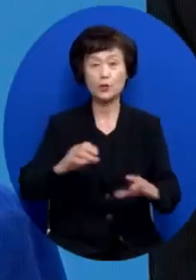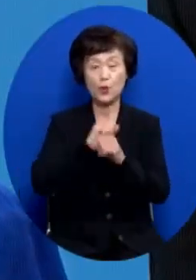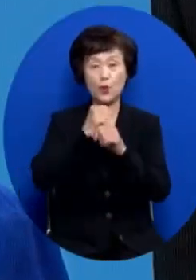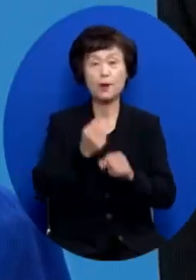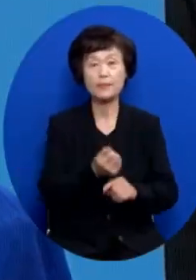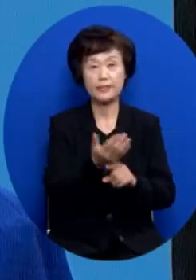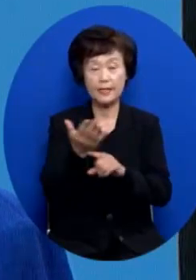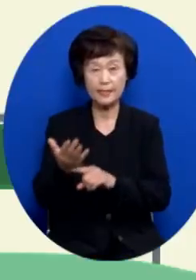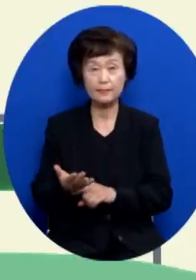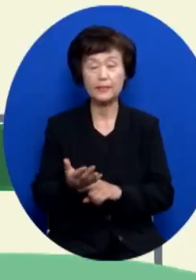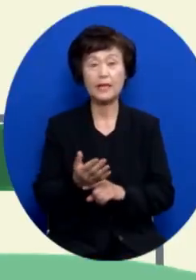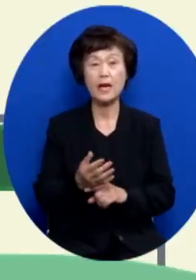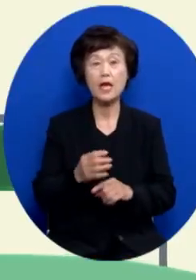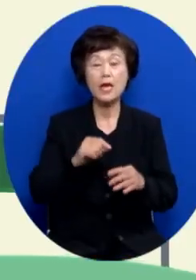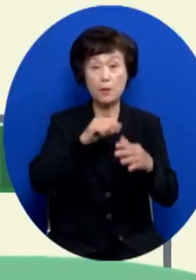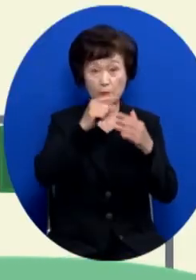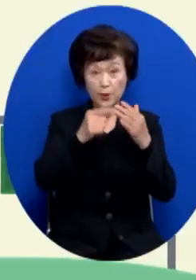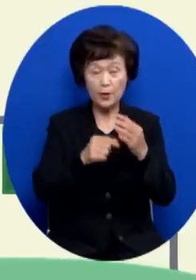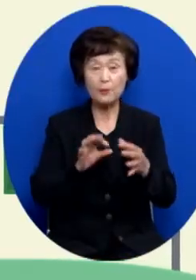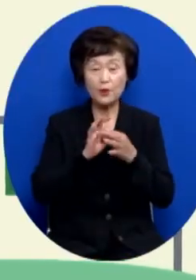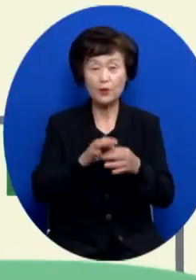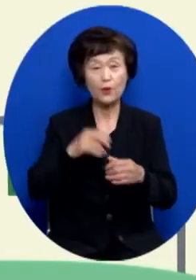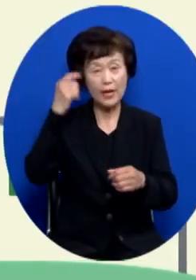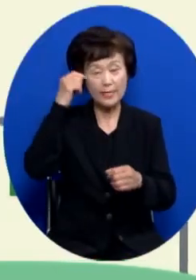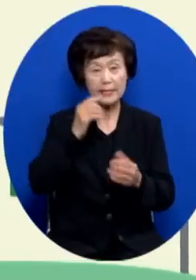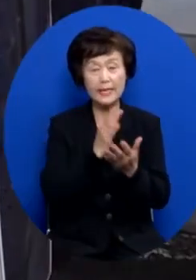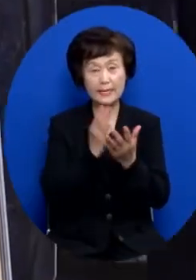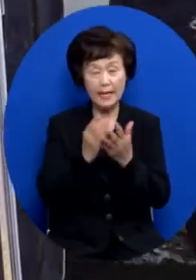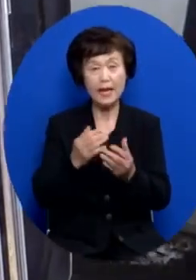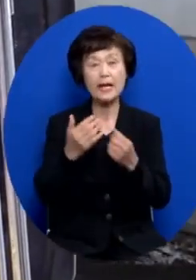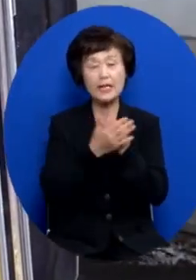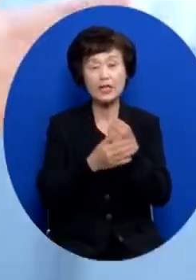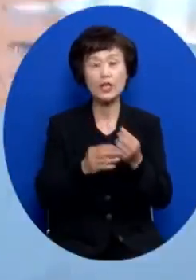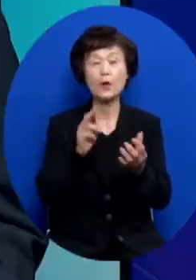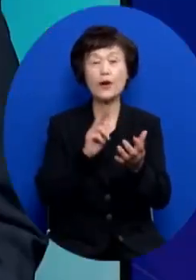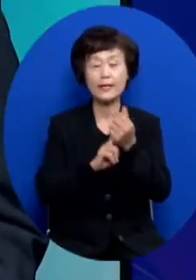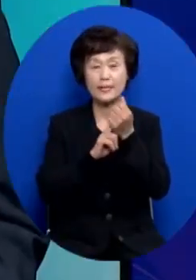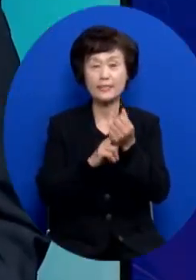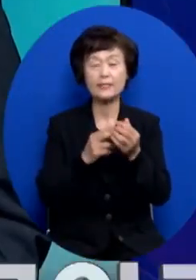출연자들은 CTS 프로그램들을 통해 느낀 다양한 은혜와 기적을 나눴습니다.